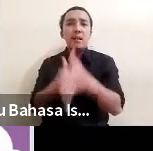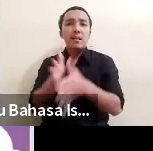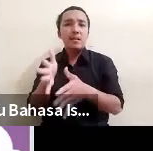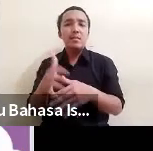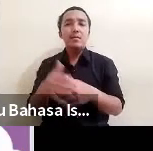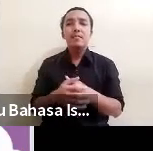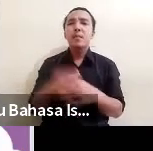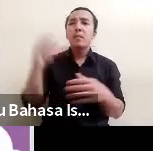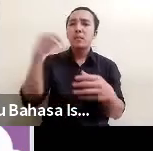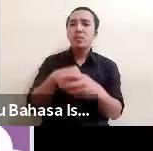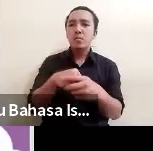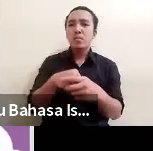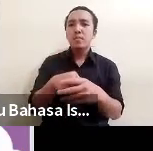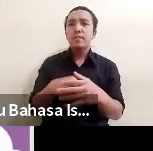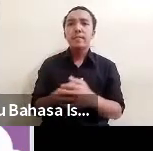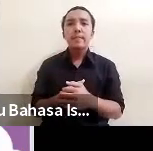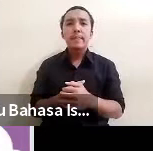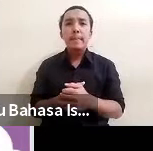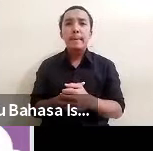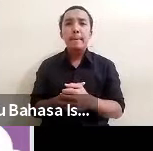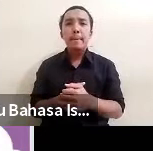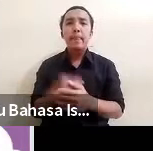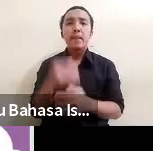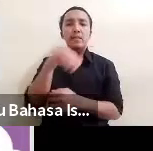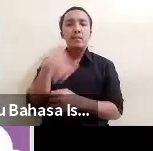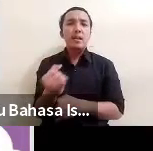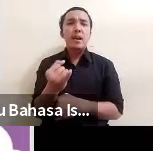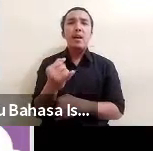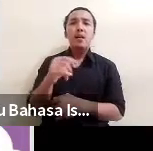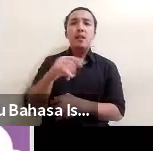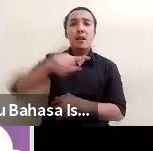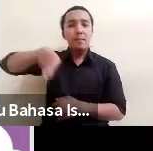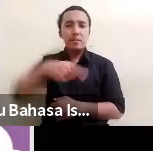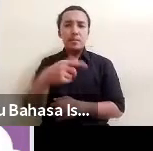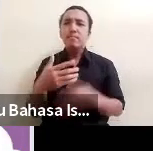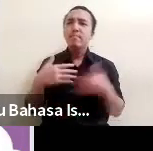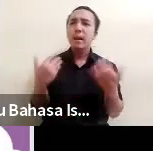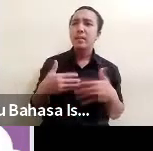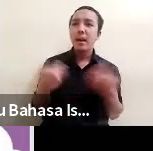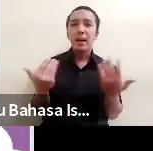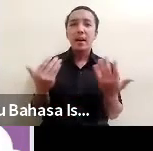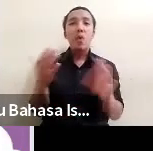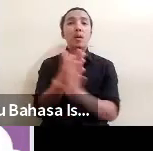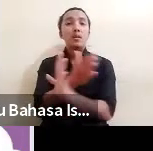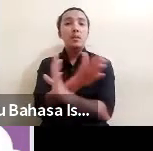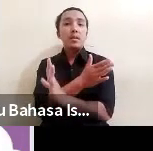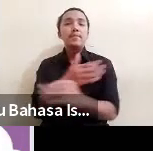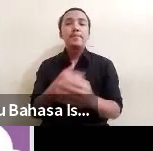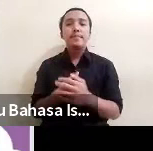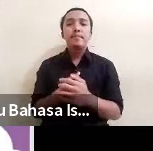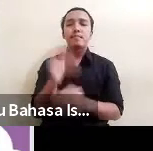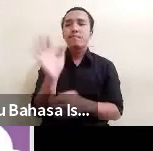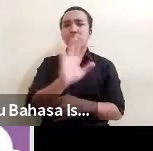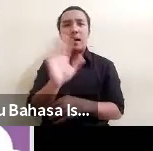paripurna perlu di dewan. Jadi kami itu merasa gimana, senang dulu, Pak, yang awalnya itu tidak